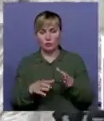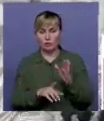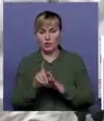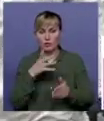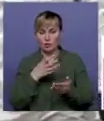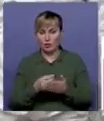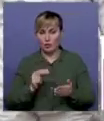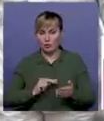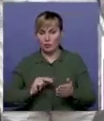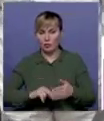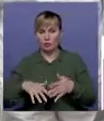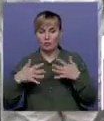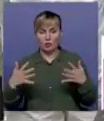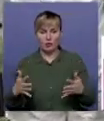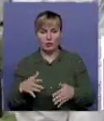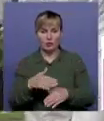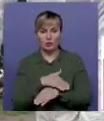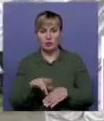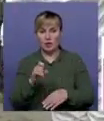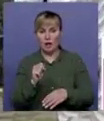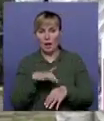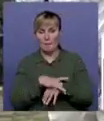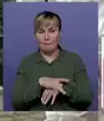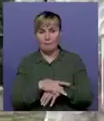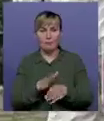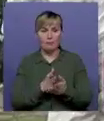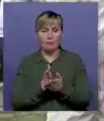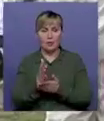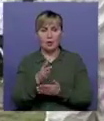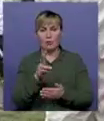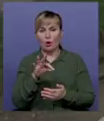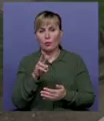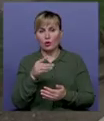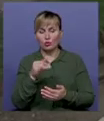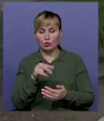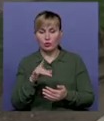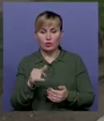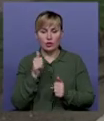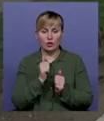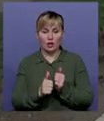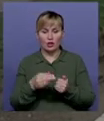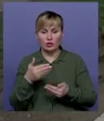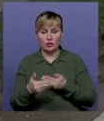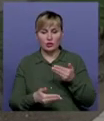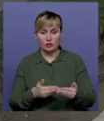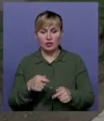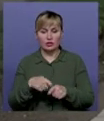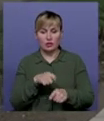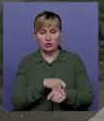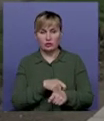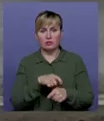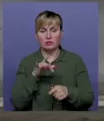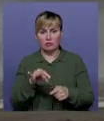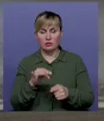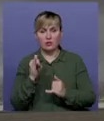свою работу с огромного проспекта Раймбека и продолжая вверх по улице Момушулы. Шаг за шагом и метр за метром